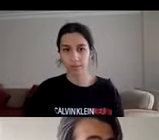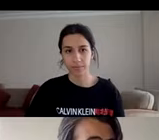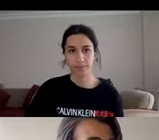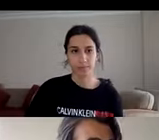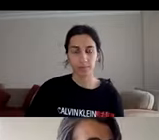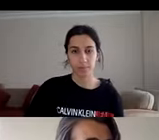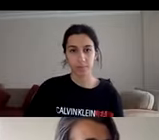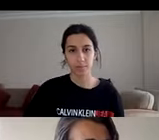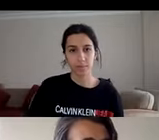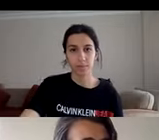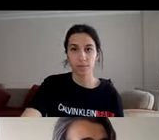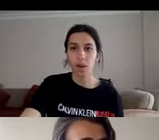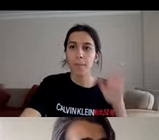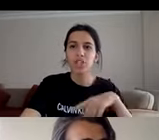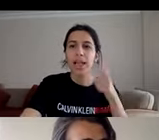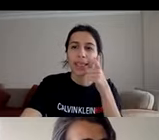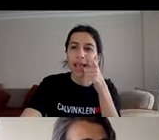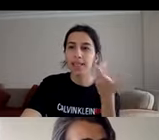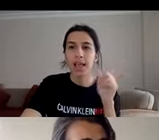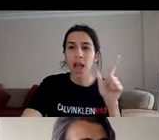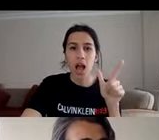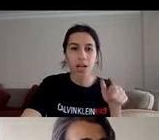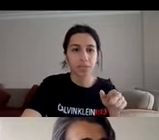Başka dikkat edilmesi gereken bir konu,